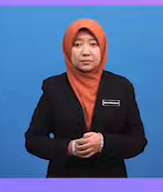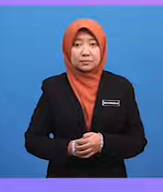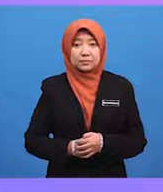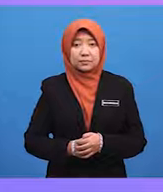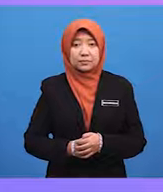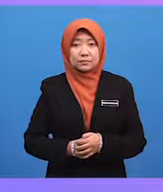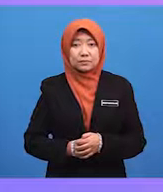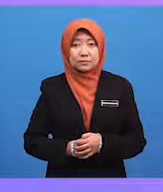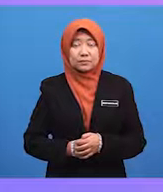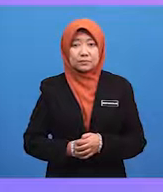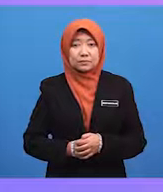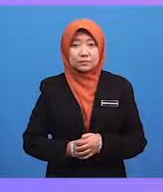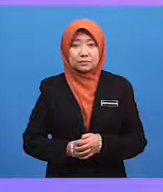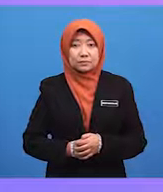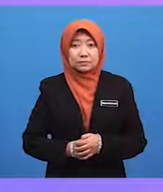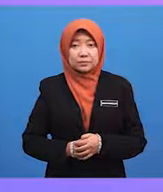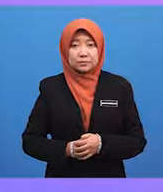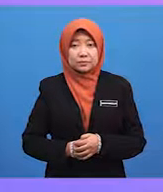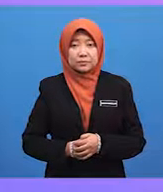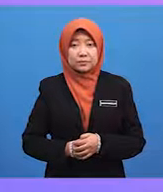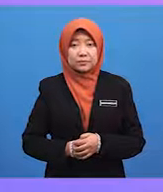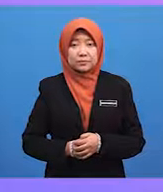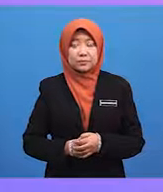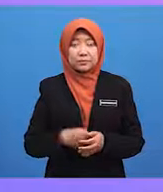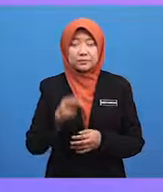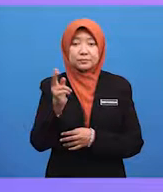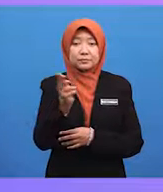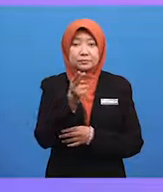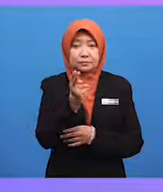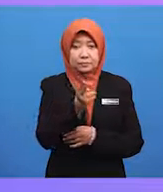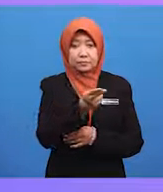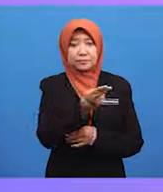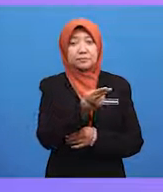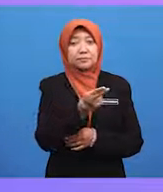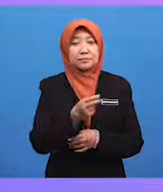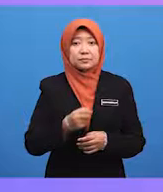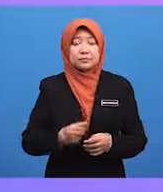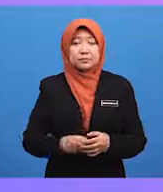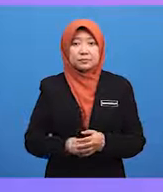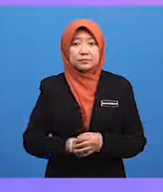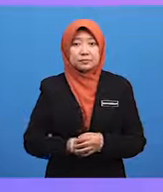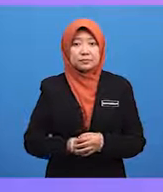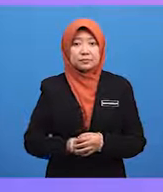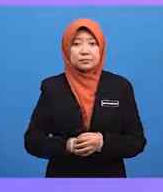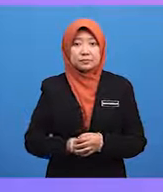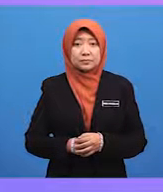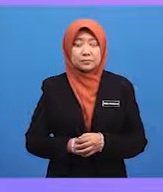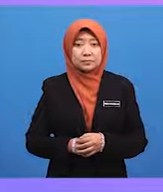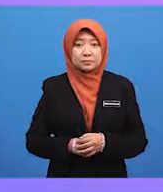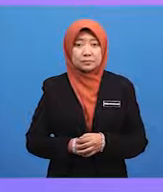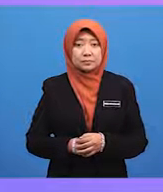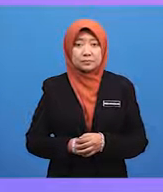بالله فقد حرم الله عليه الجنة ومأواه النار